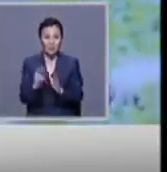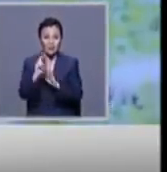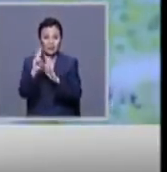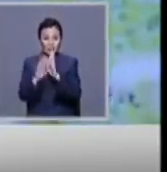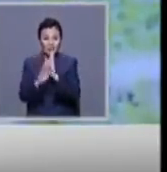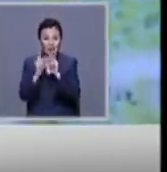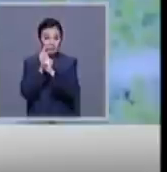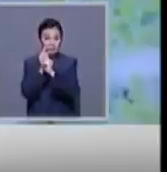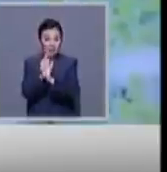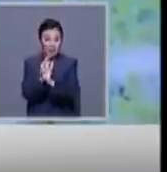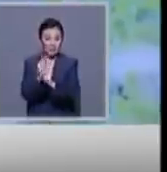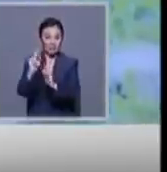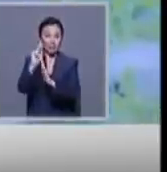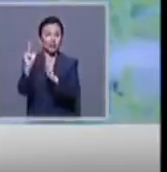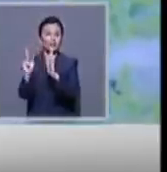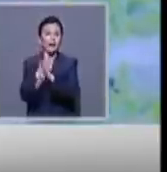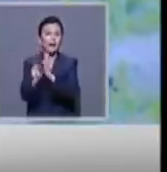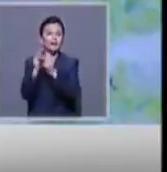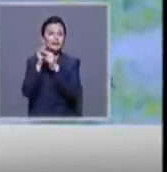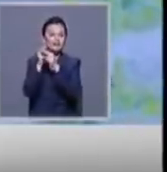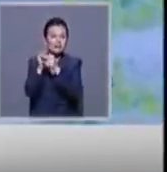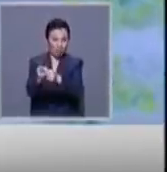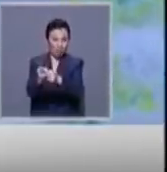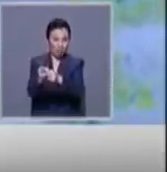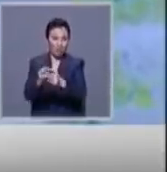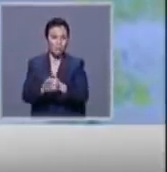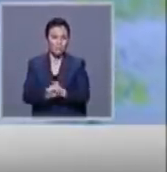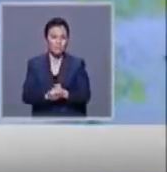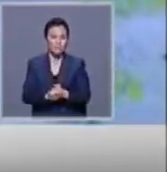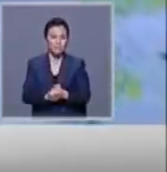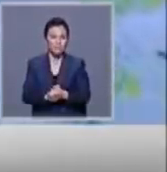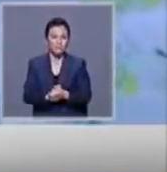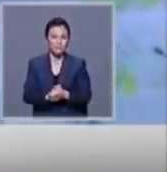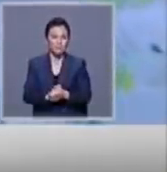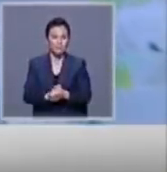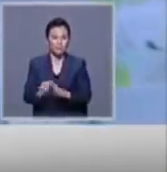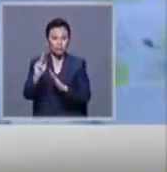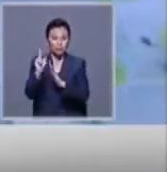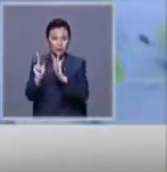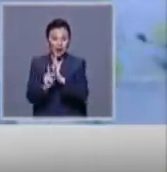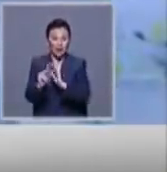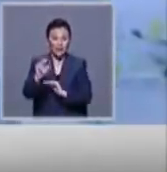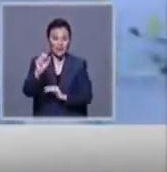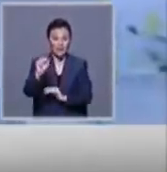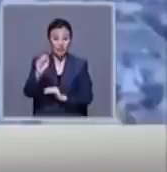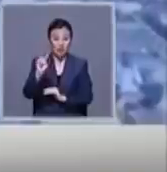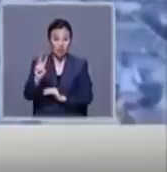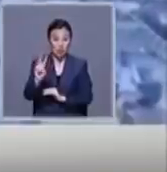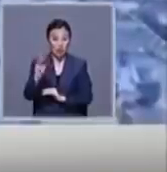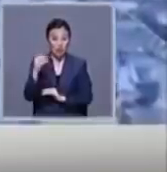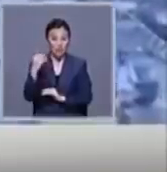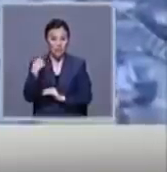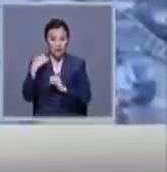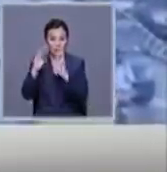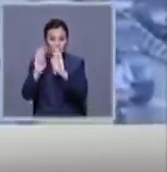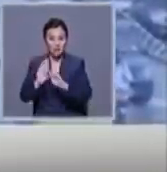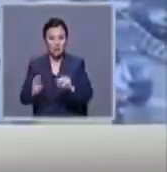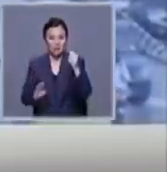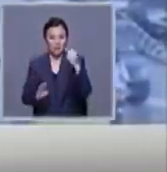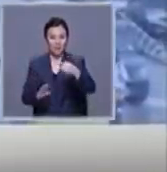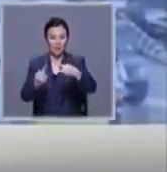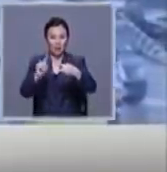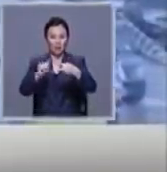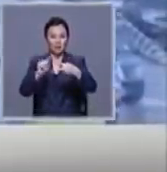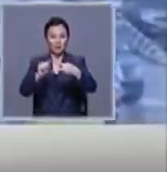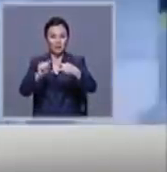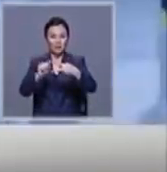กฎหมายบทเฉพาะการใช่ไหมฮะซึ่งเราต้องเข้าใจก่อนว่ากฎหมายของสว.เนี่ยมันมีสองท่อนท่อนที่1ไม่ใช้ฮ